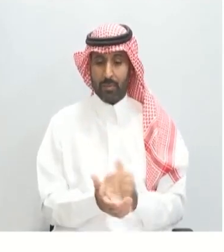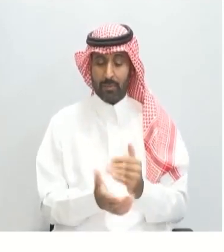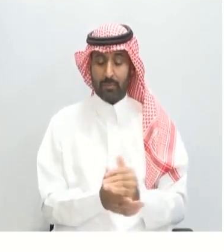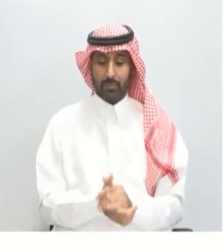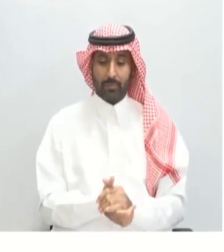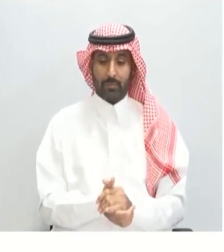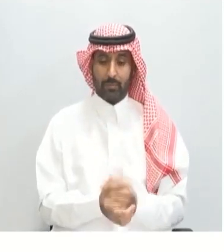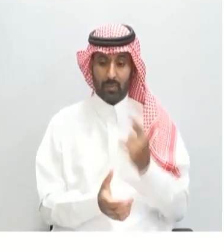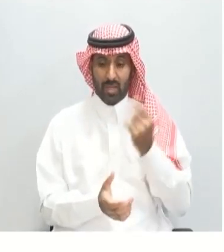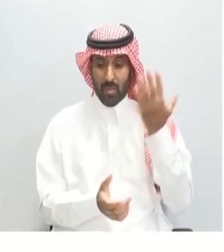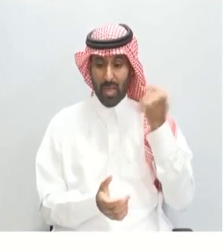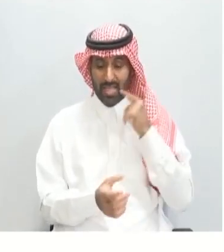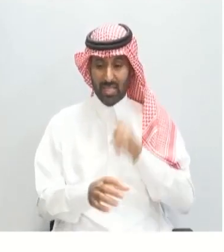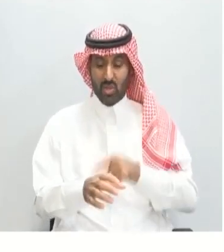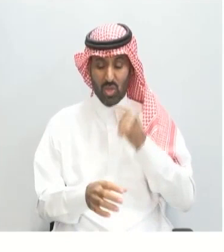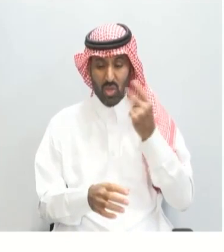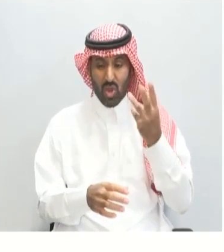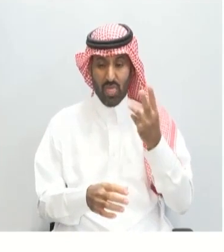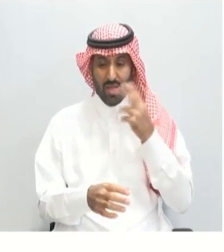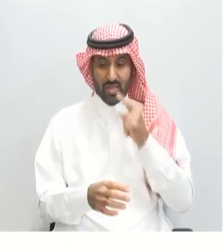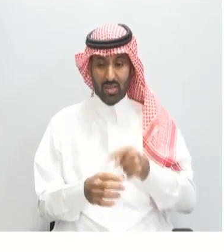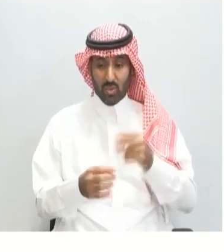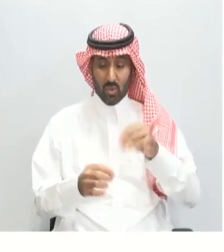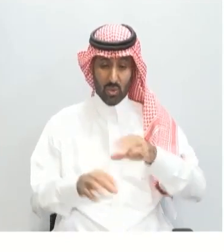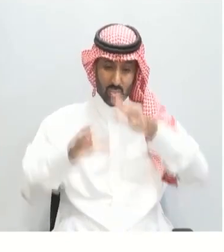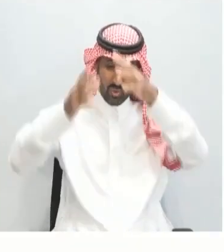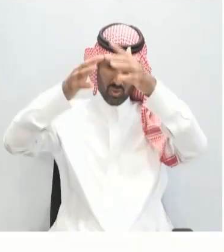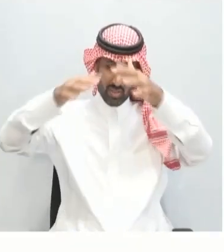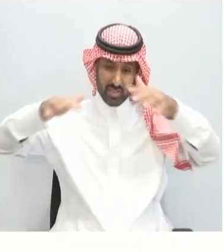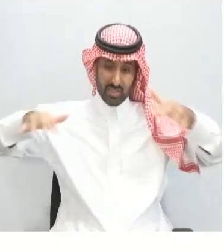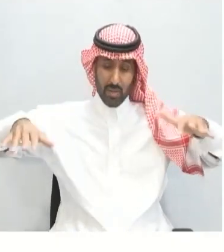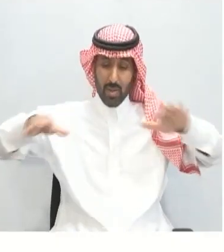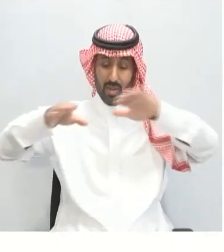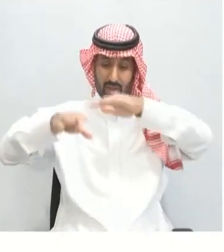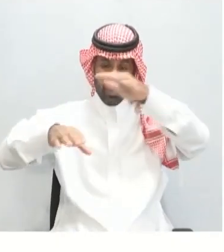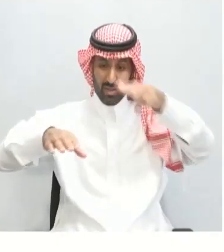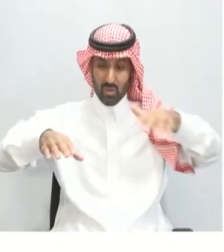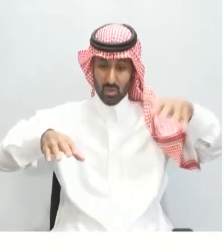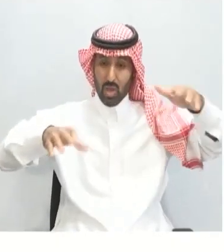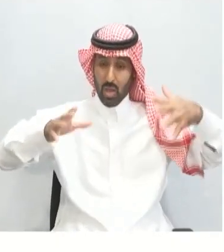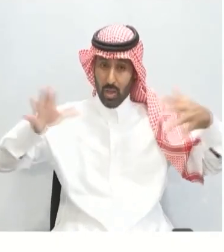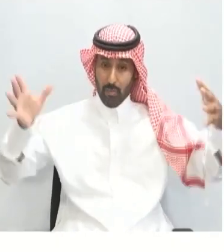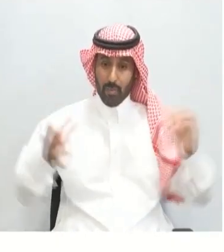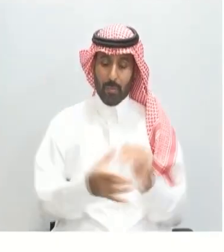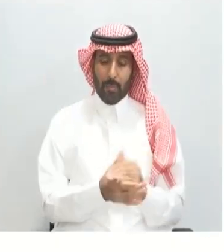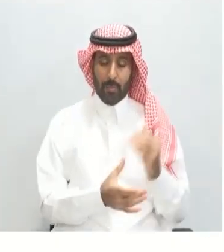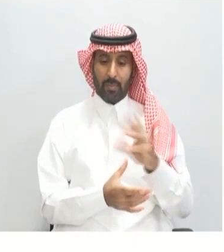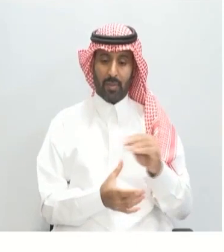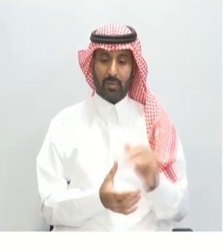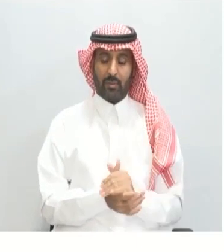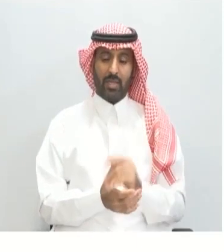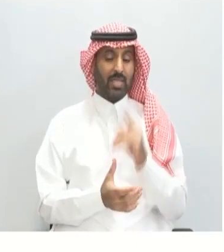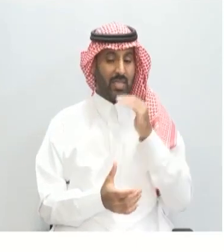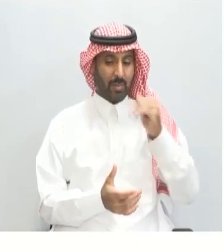الجيولوجي الثالث الى ظهور السلاسل الجبليه الكبيره ابنائه وبنات الطلاب كجبال